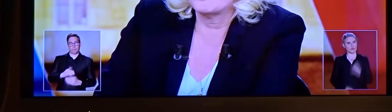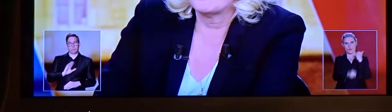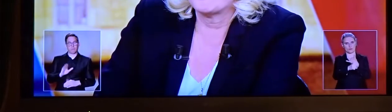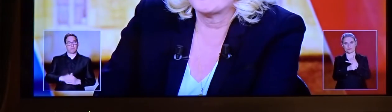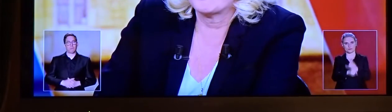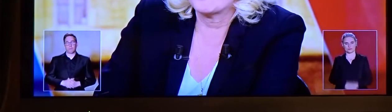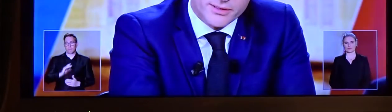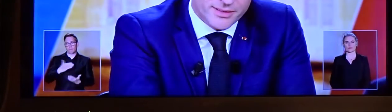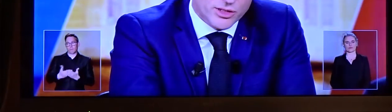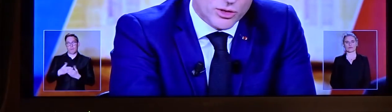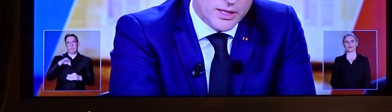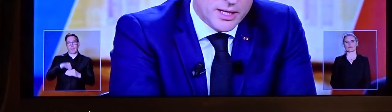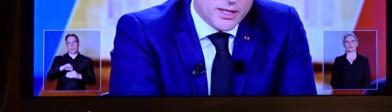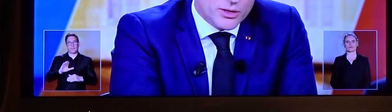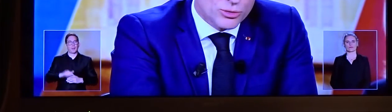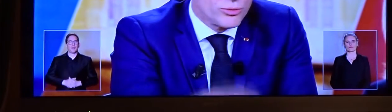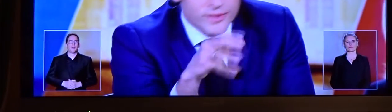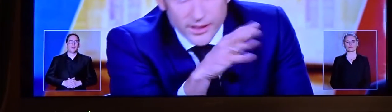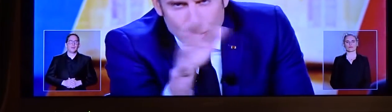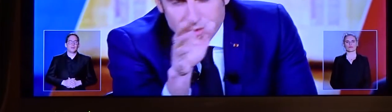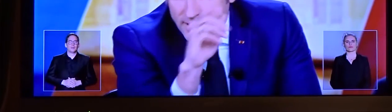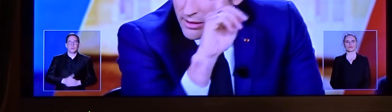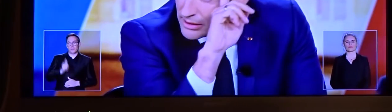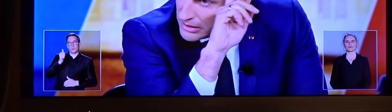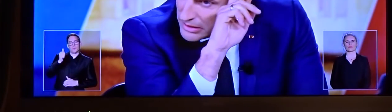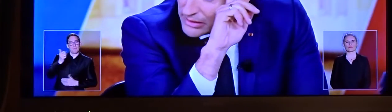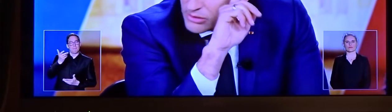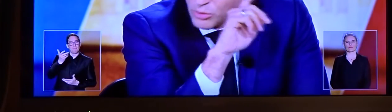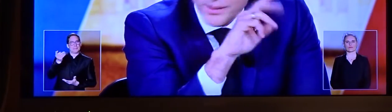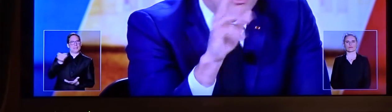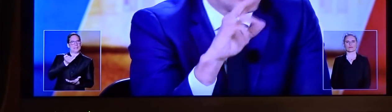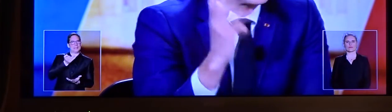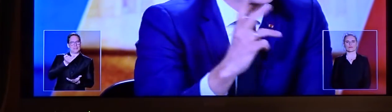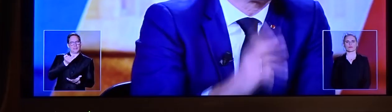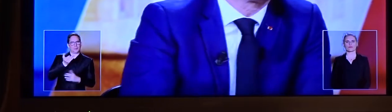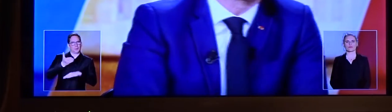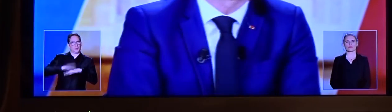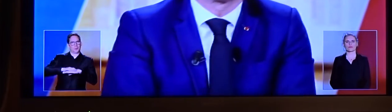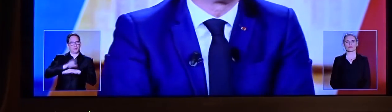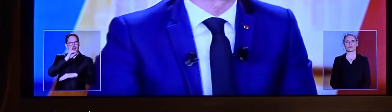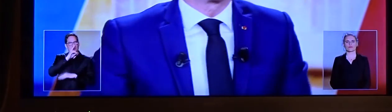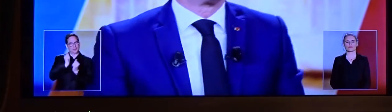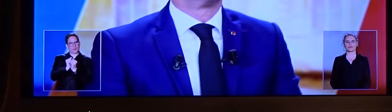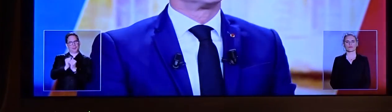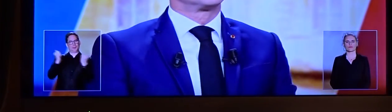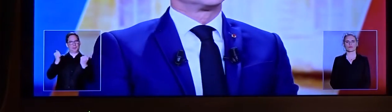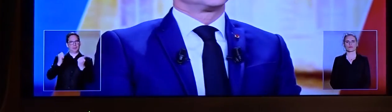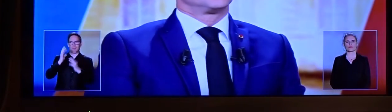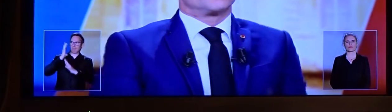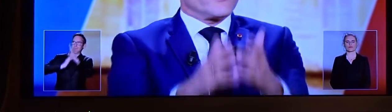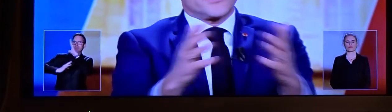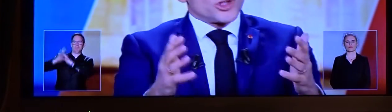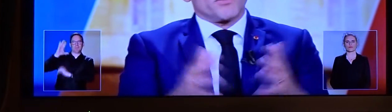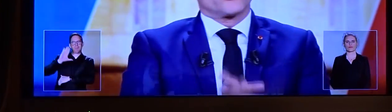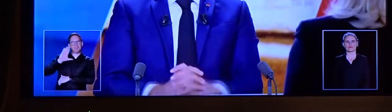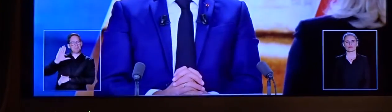C'est faux. Ce sont les votes. Et c'est d'ailleurs ce que vous venez de dire, complètement au contraire des positions que vous avez historiquement tenues.